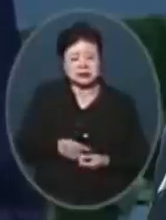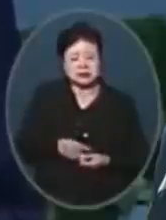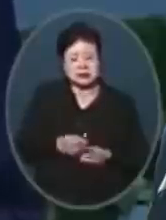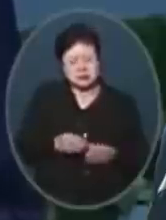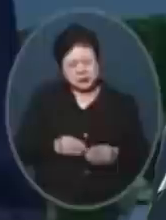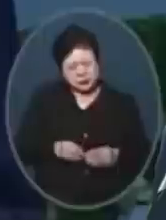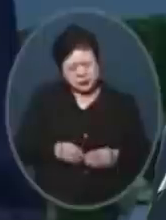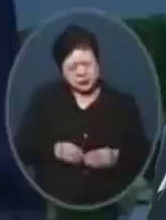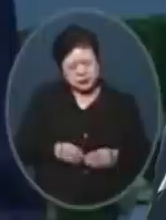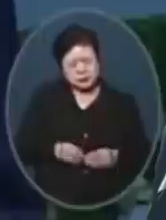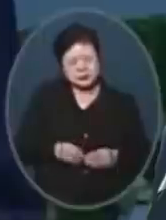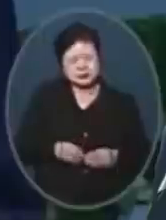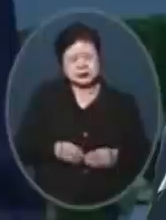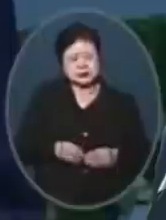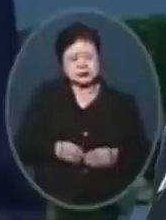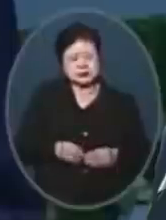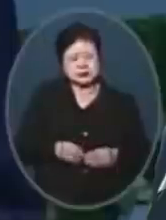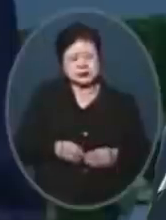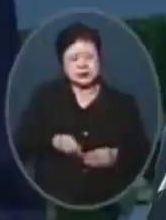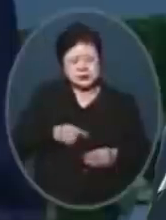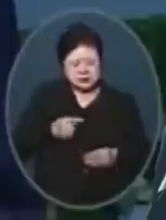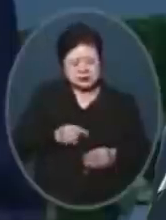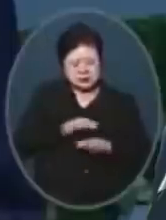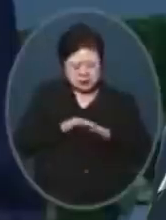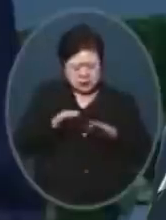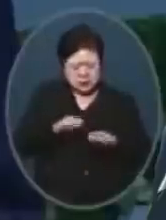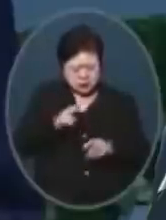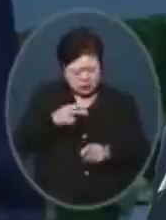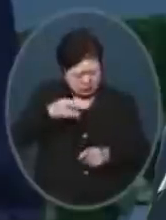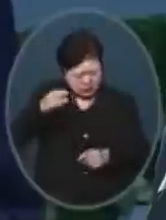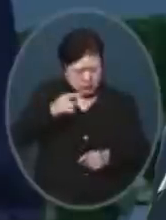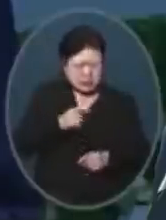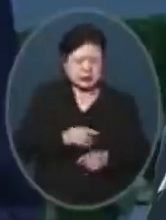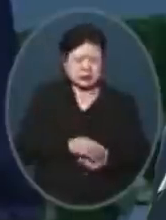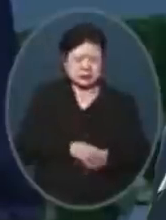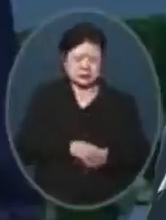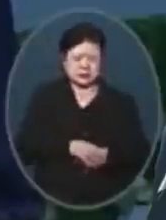배워본 것을 면하도록 하십시오.